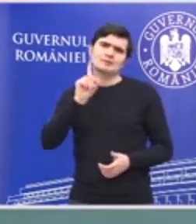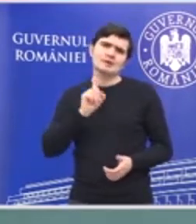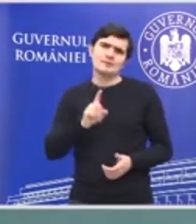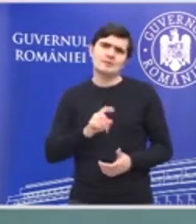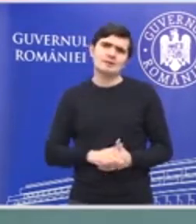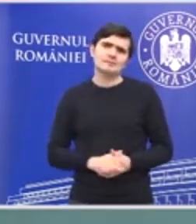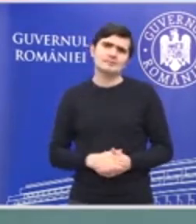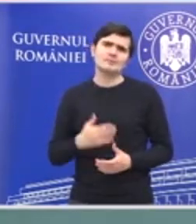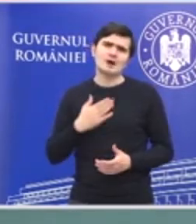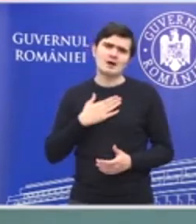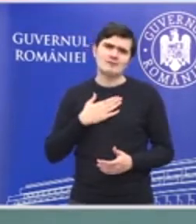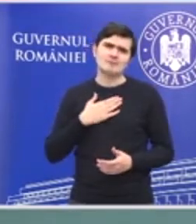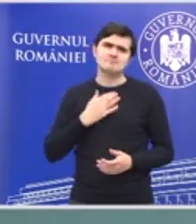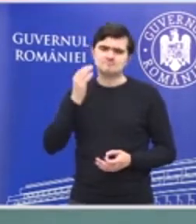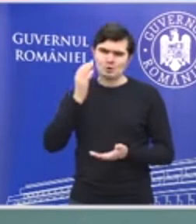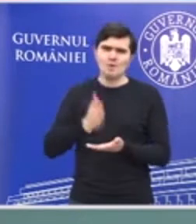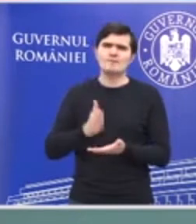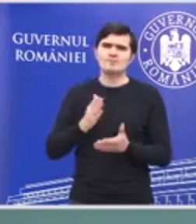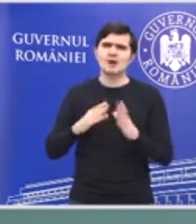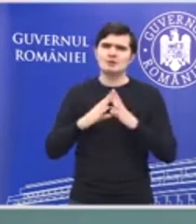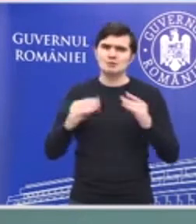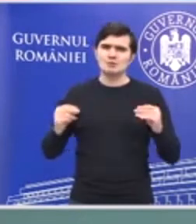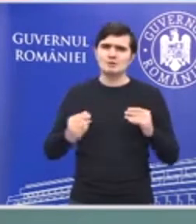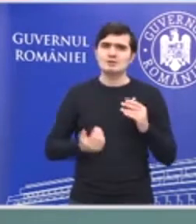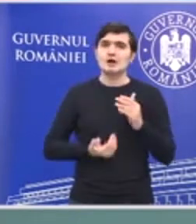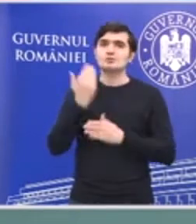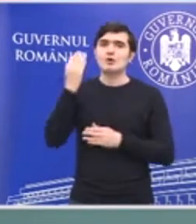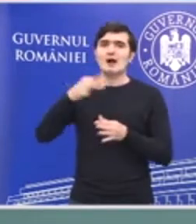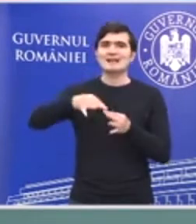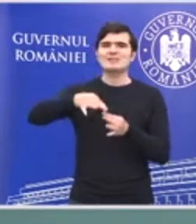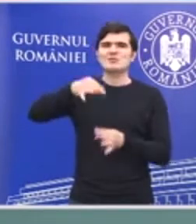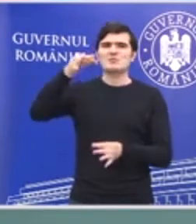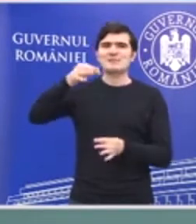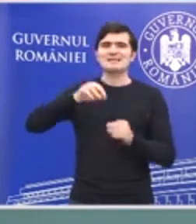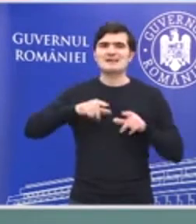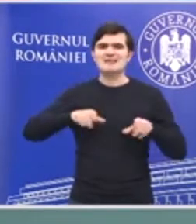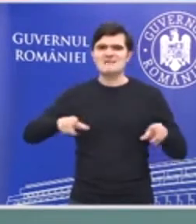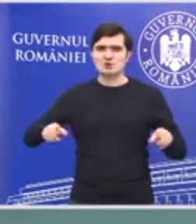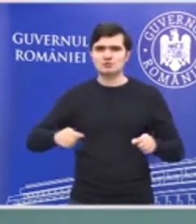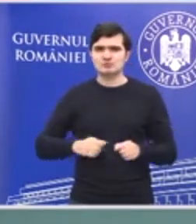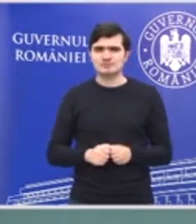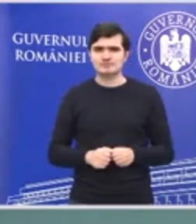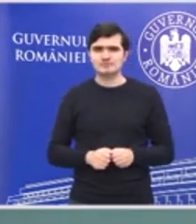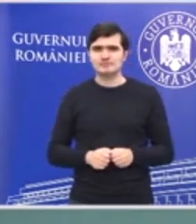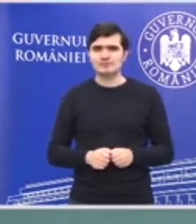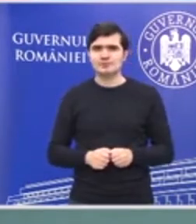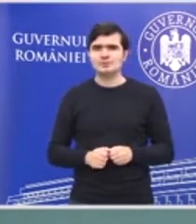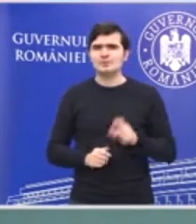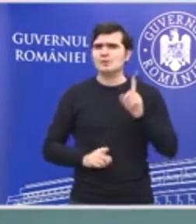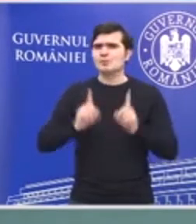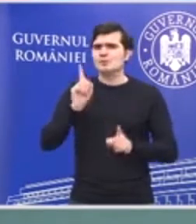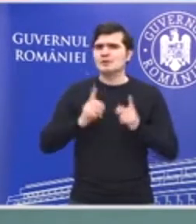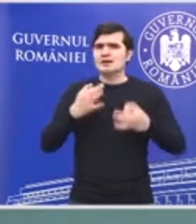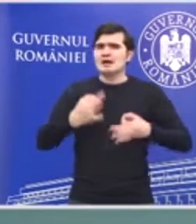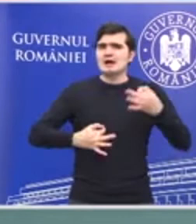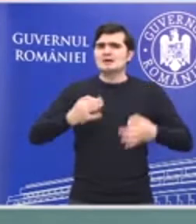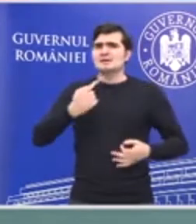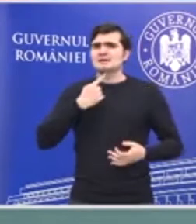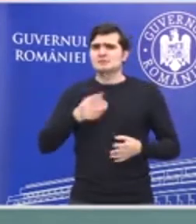Avem confirmate în România noi tulpini, una dintre aceste tulpini. Unele studii spun că